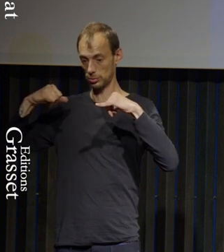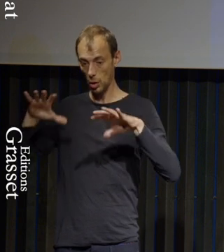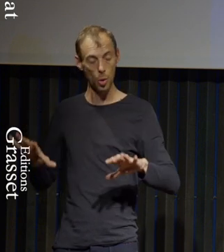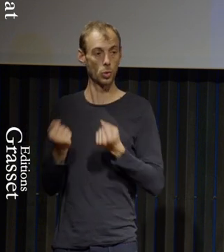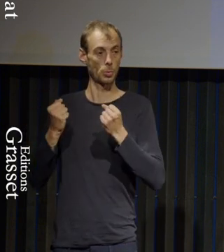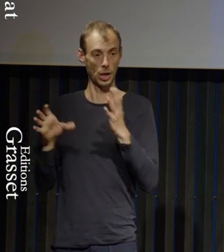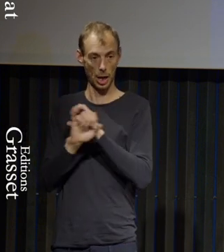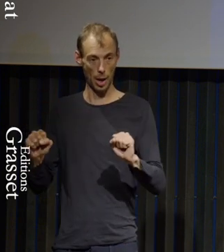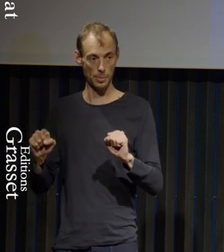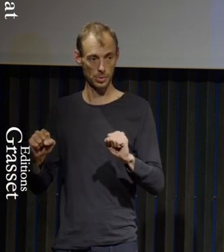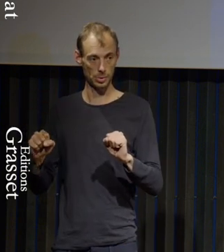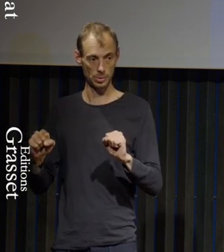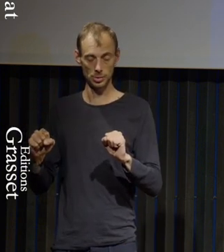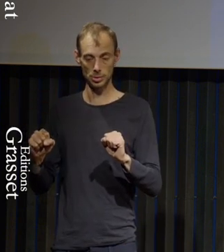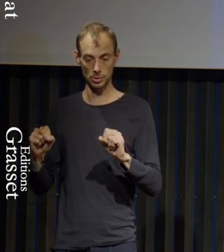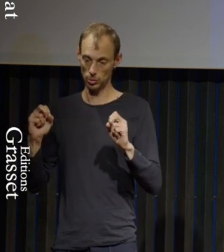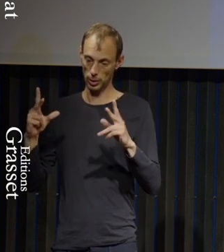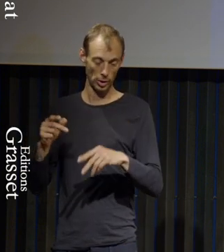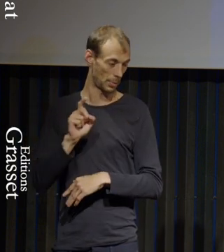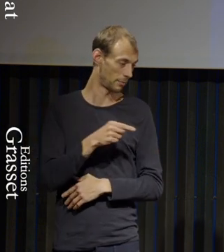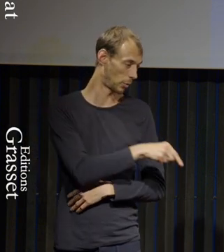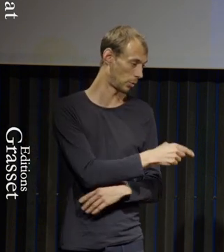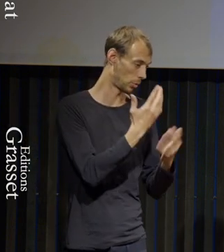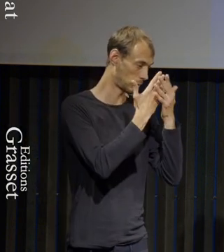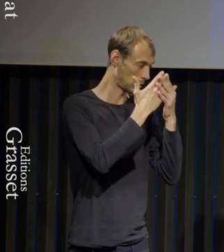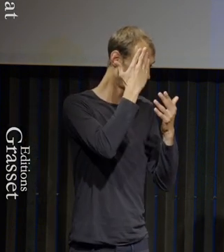qui souffrent de troubles mentaux au centre de notre